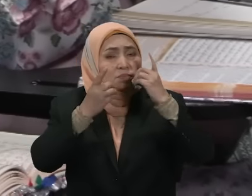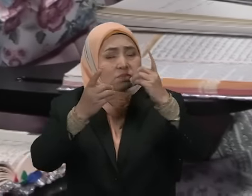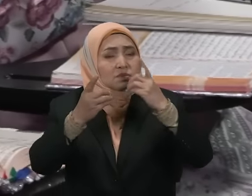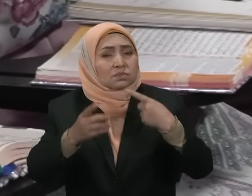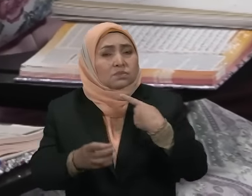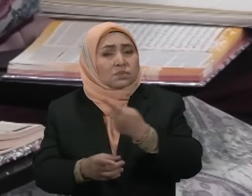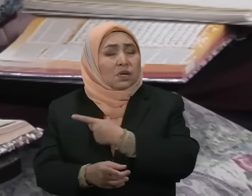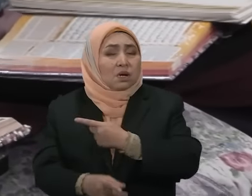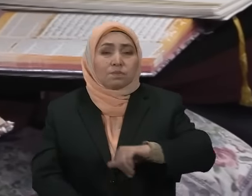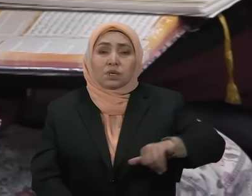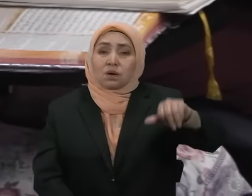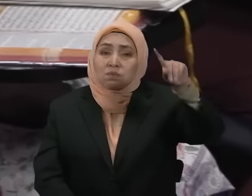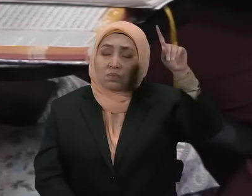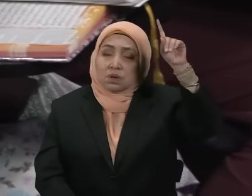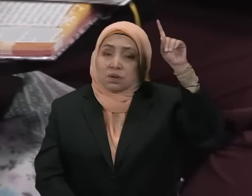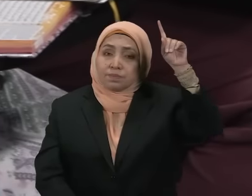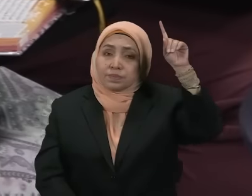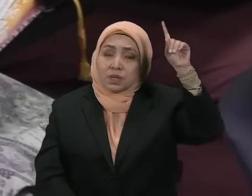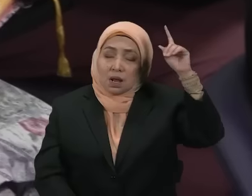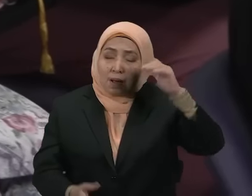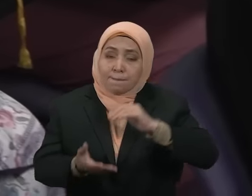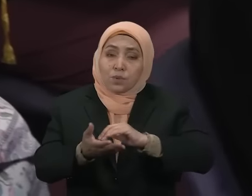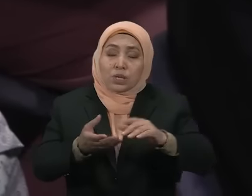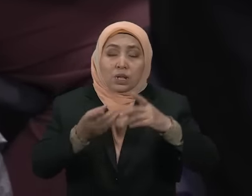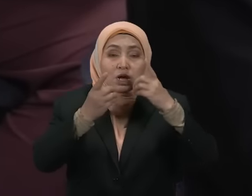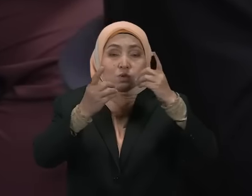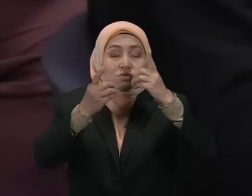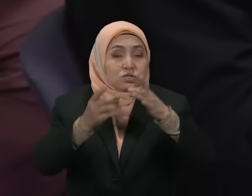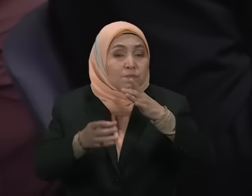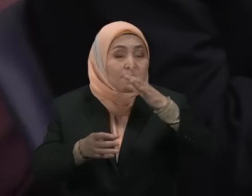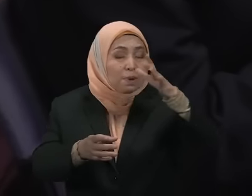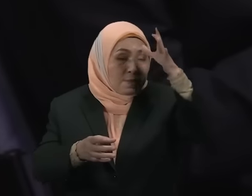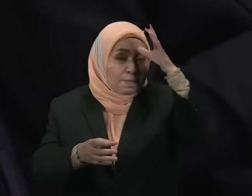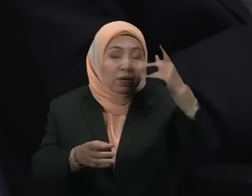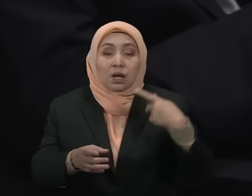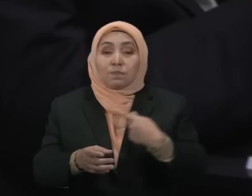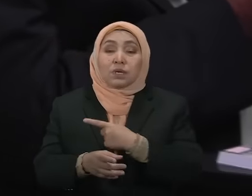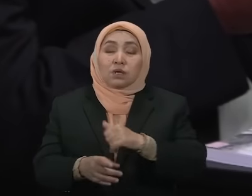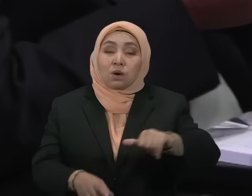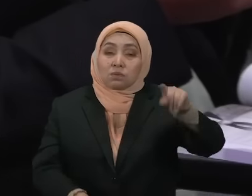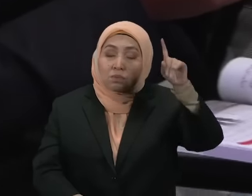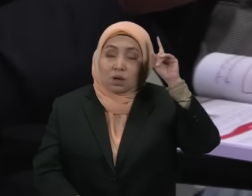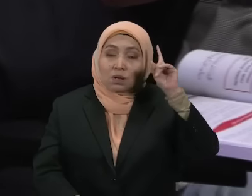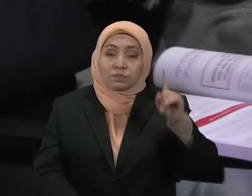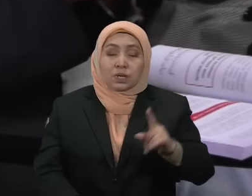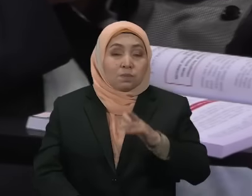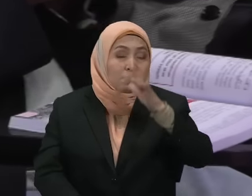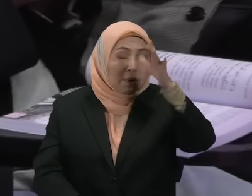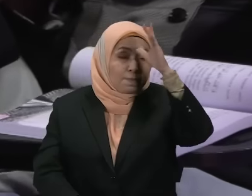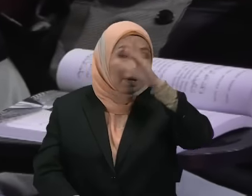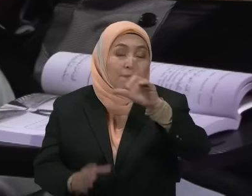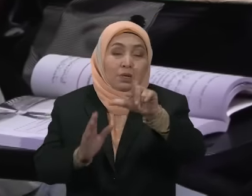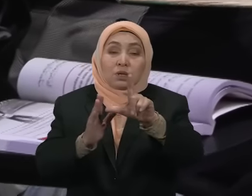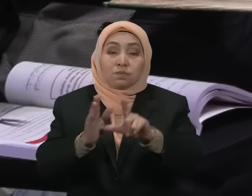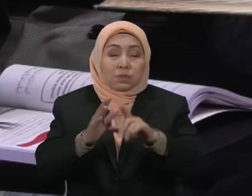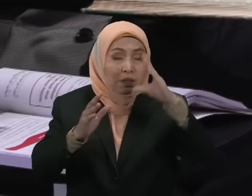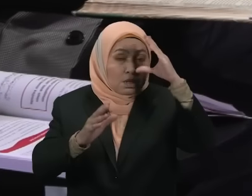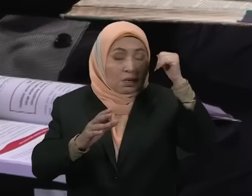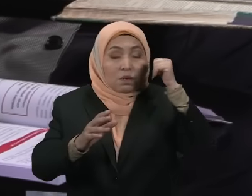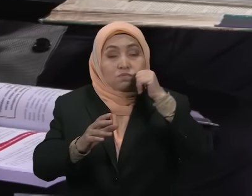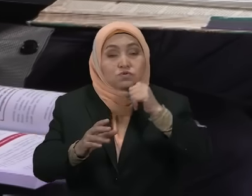dosa-dosa kami ya Allah. Ampunilah dosa ibu ayah kami ya Allah, ibu ayah mertua kami muslimin